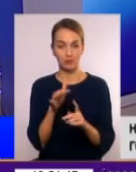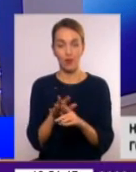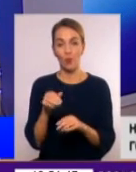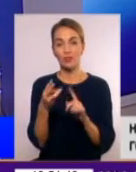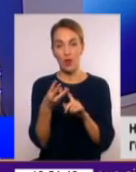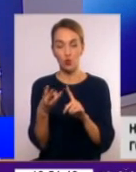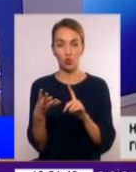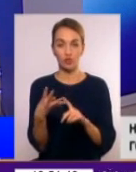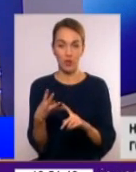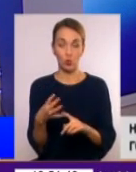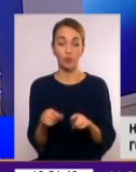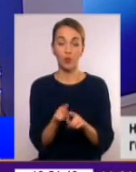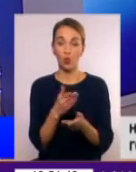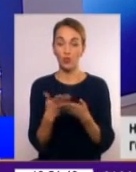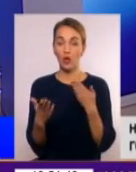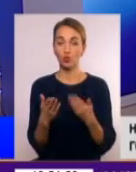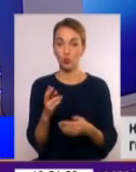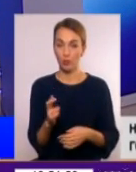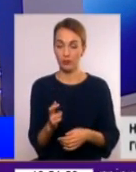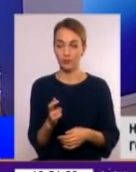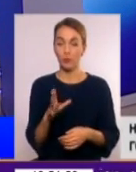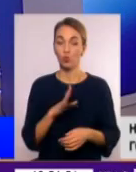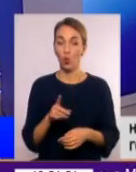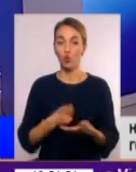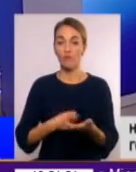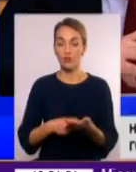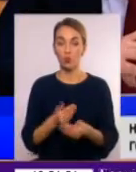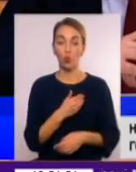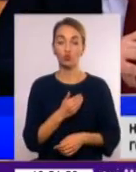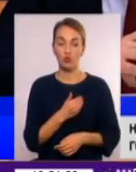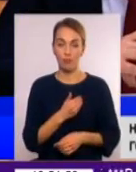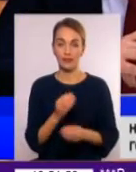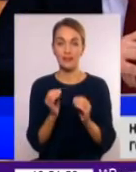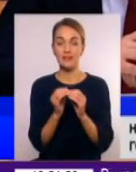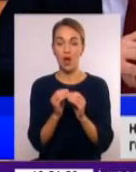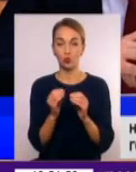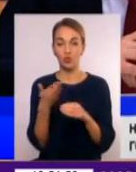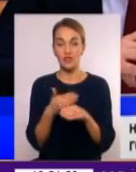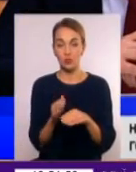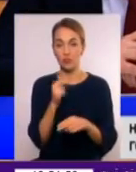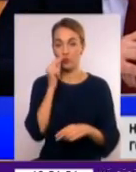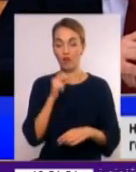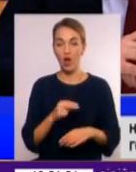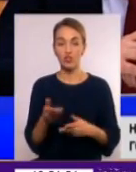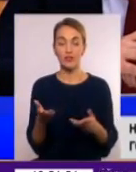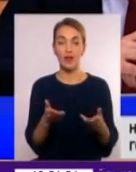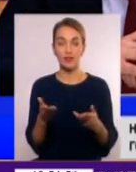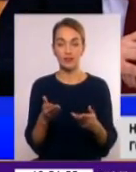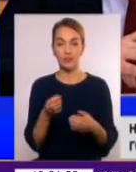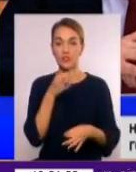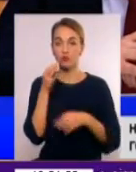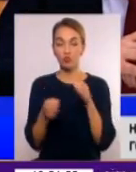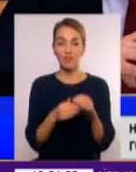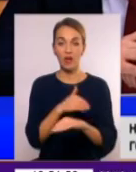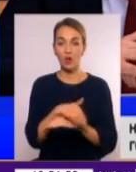потім четвертого. Так от, якщо би було доведено хоча б, кажу, 10% тих звинувачень, які звучать в